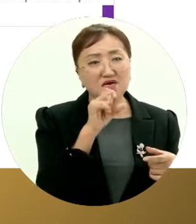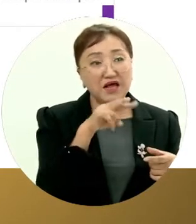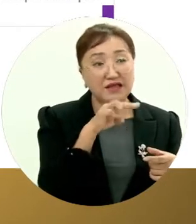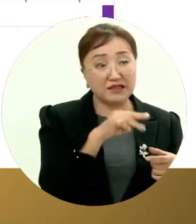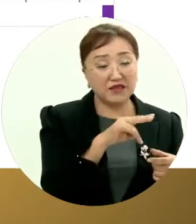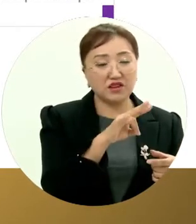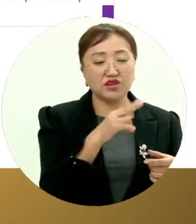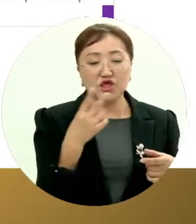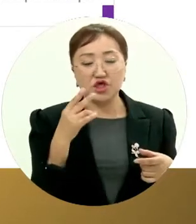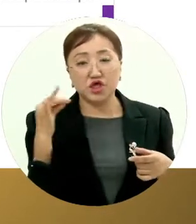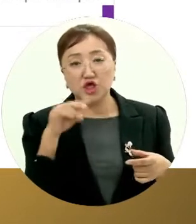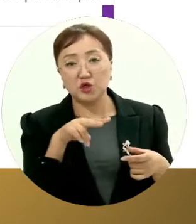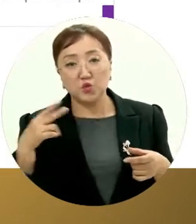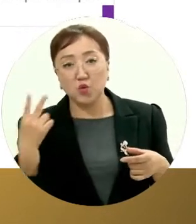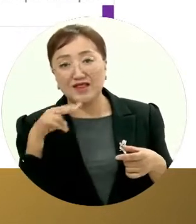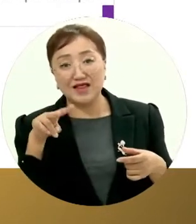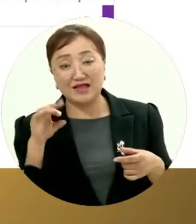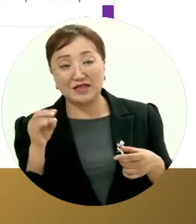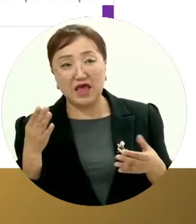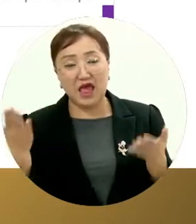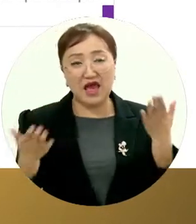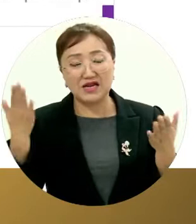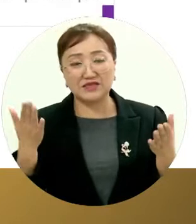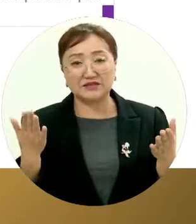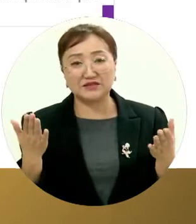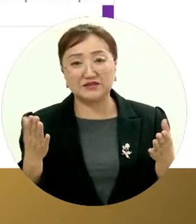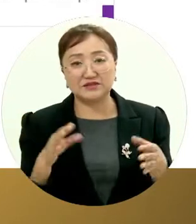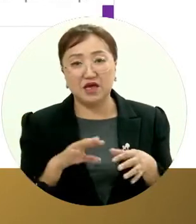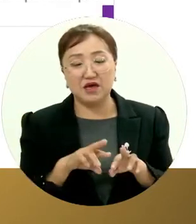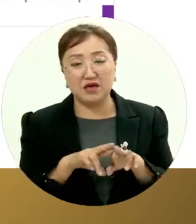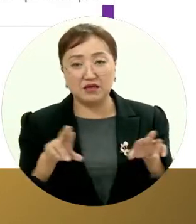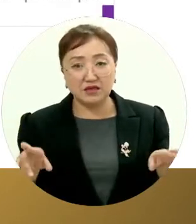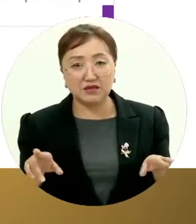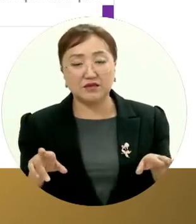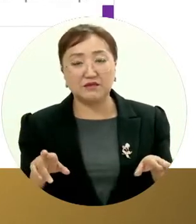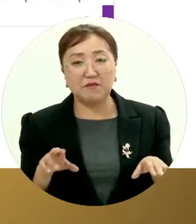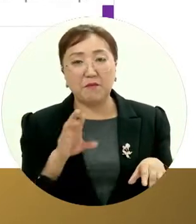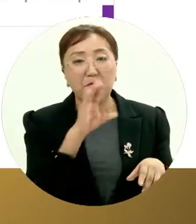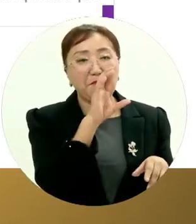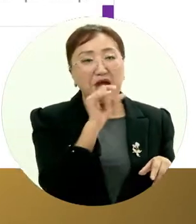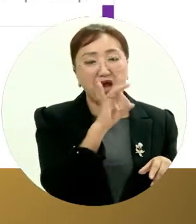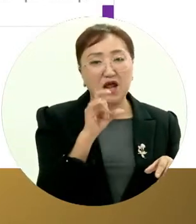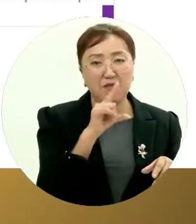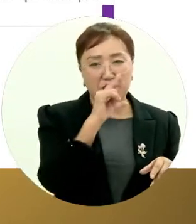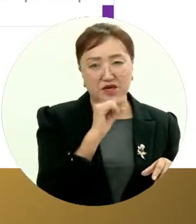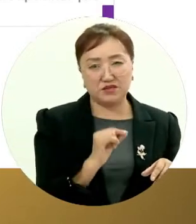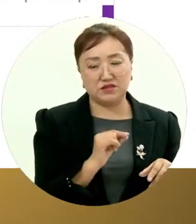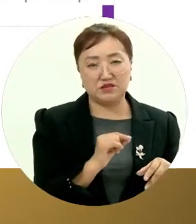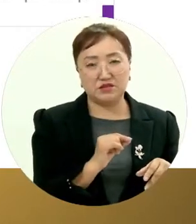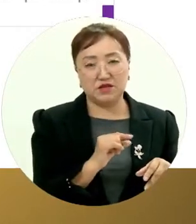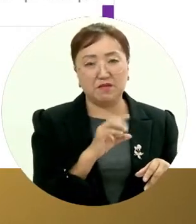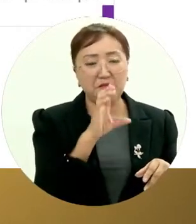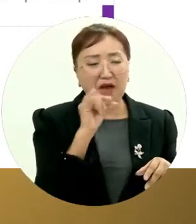харьцаа алдагдаад эрэлт ихтгэм болвол хомсдол үүсдэг, барааны хомсдол. За барааны хомсдол